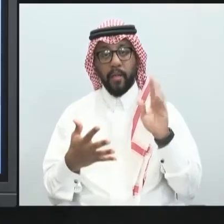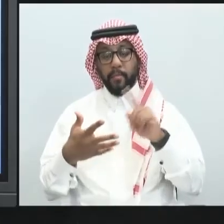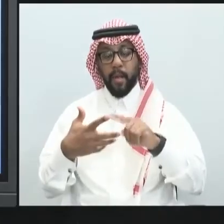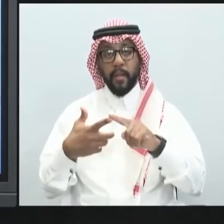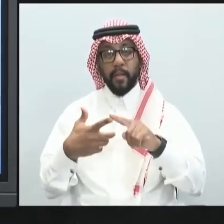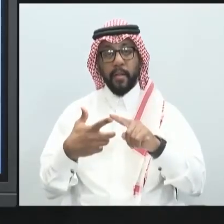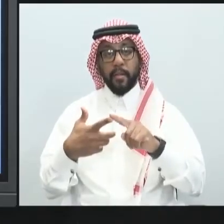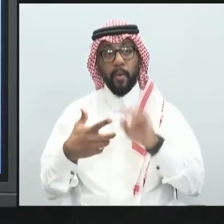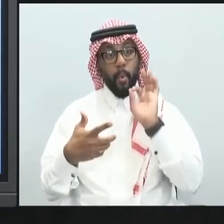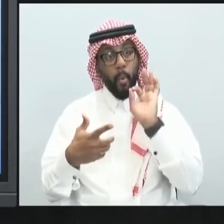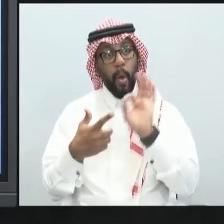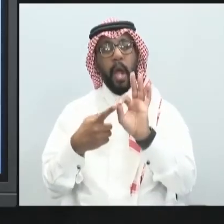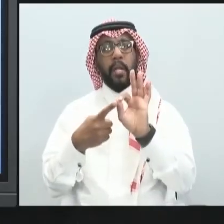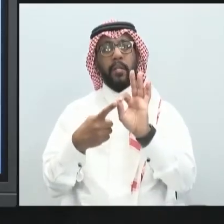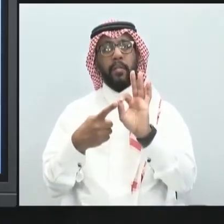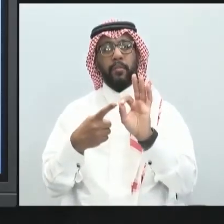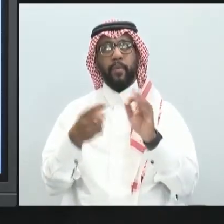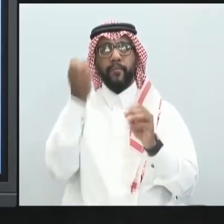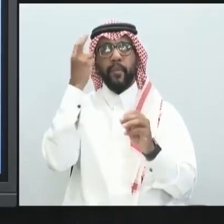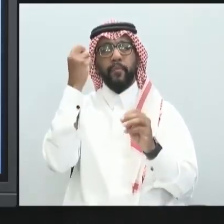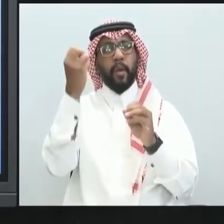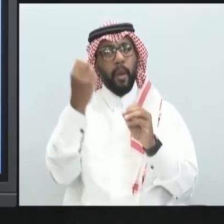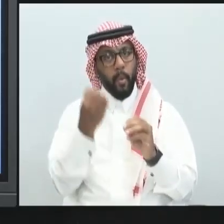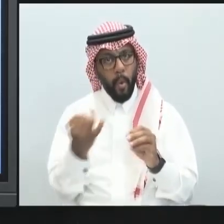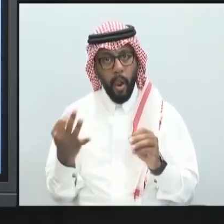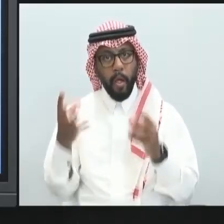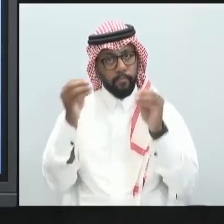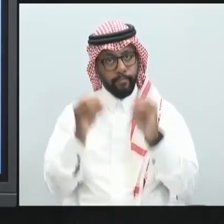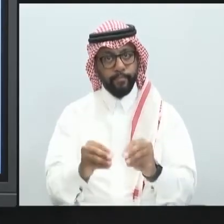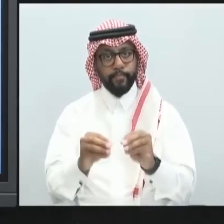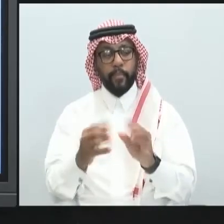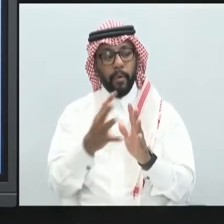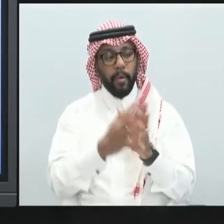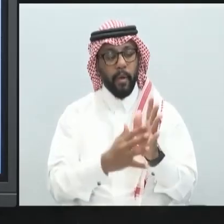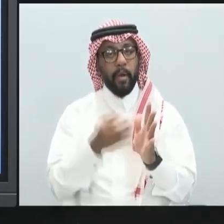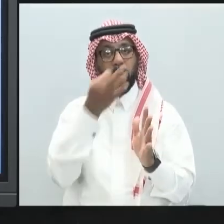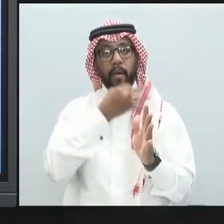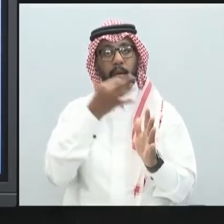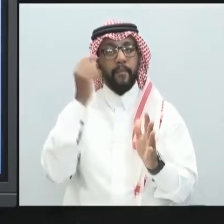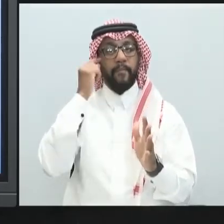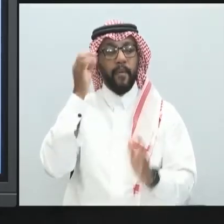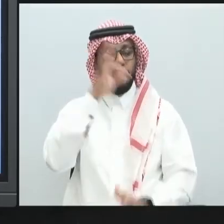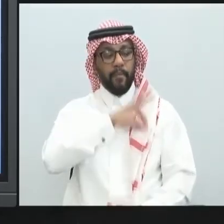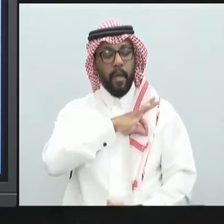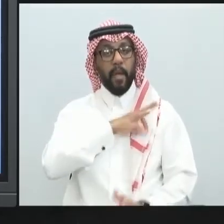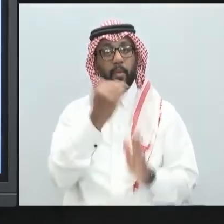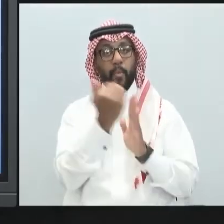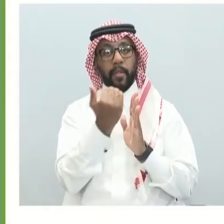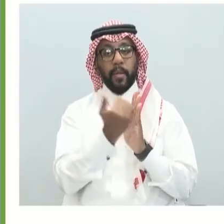ثم حددنا الافكار الرئيسيه لكل فقره من فقراته